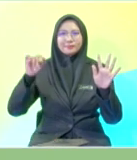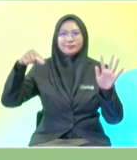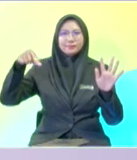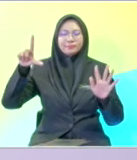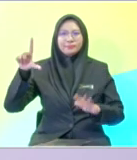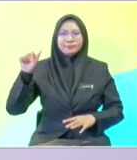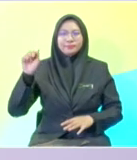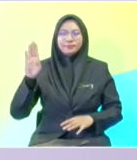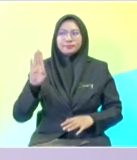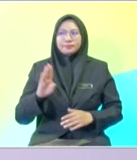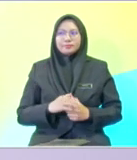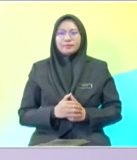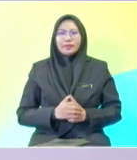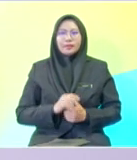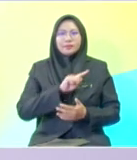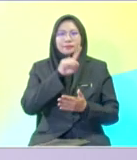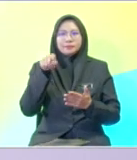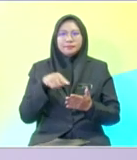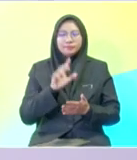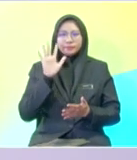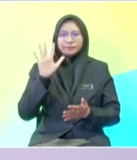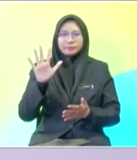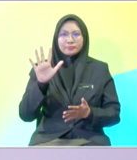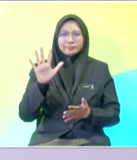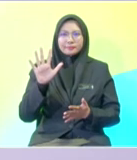itu adalah 5 bacaan yang